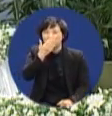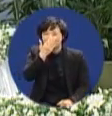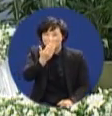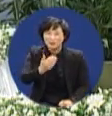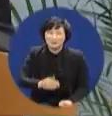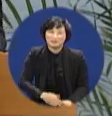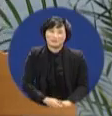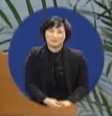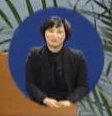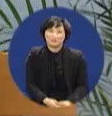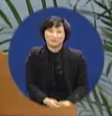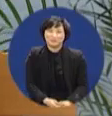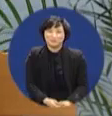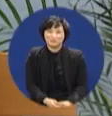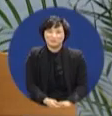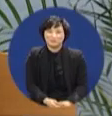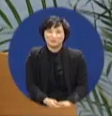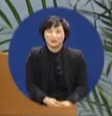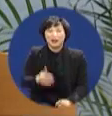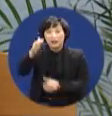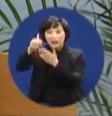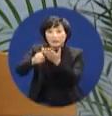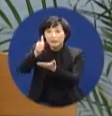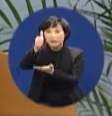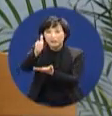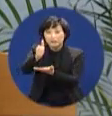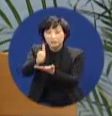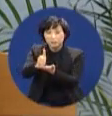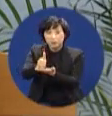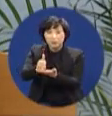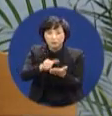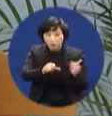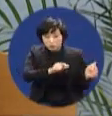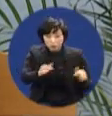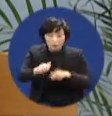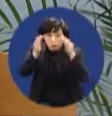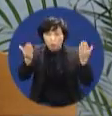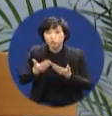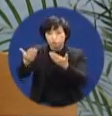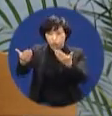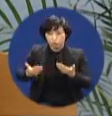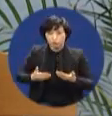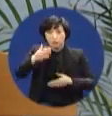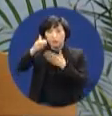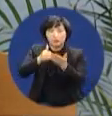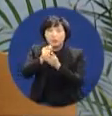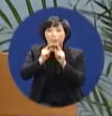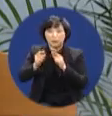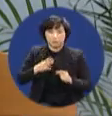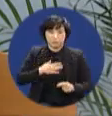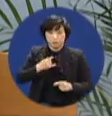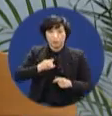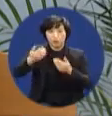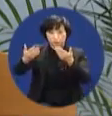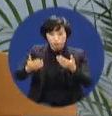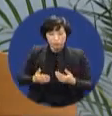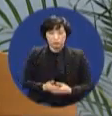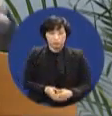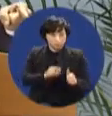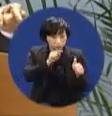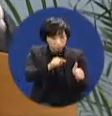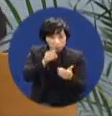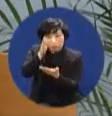그냥 복입니다. 그래서 하나님은 모든 만물을 주시고 말씀을 우리에게 주시면서